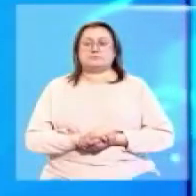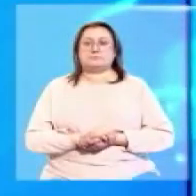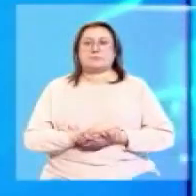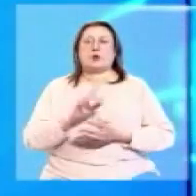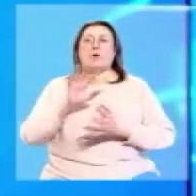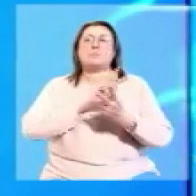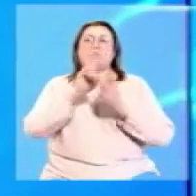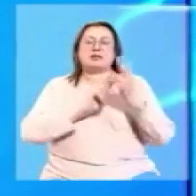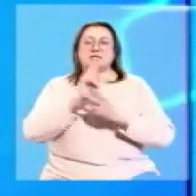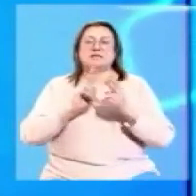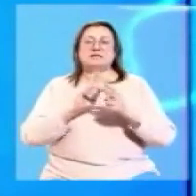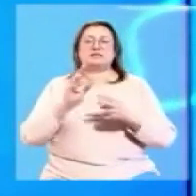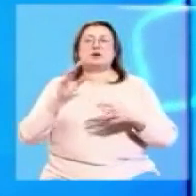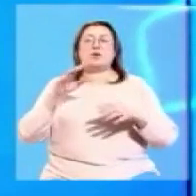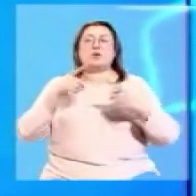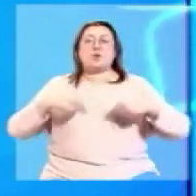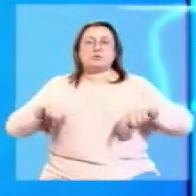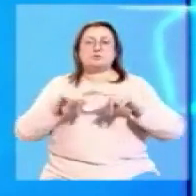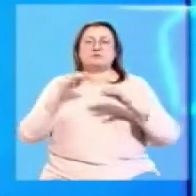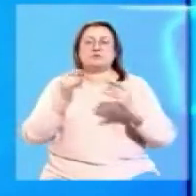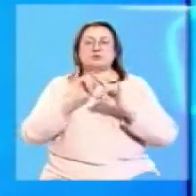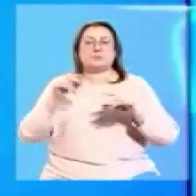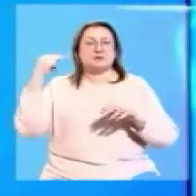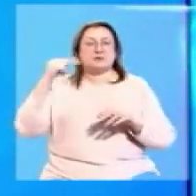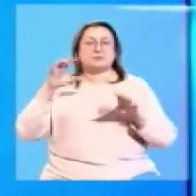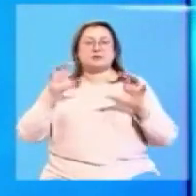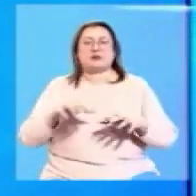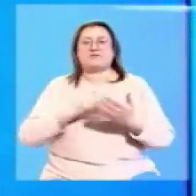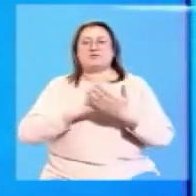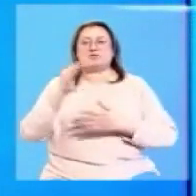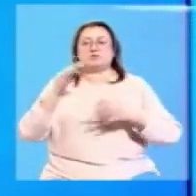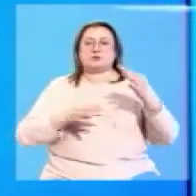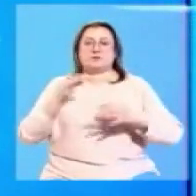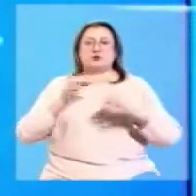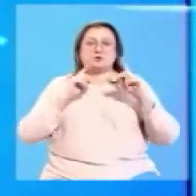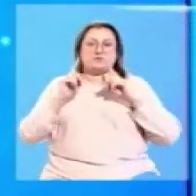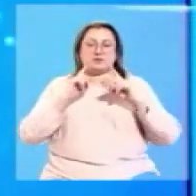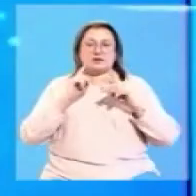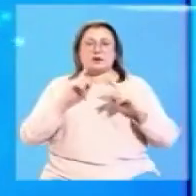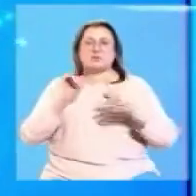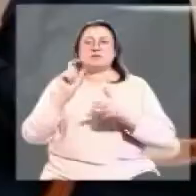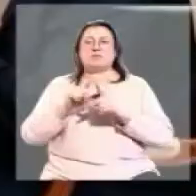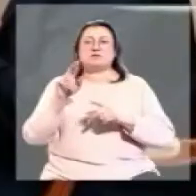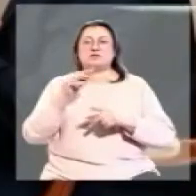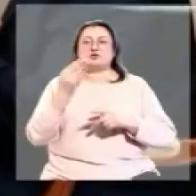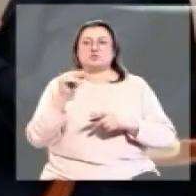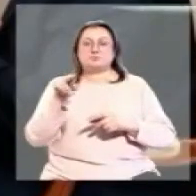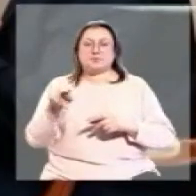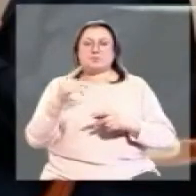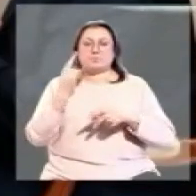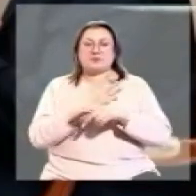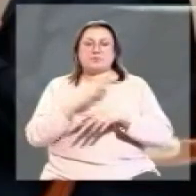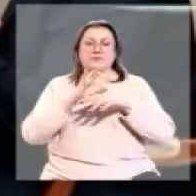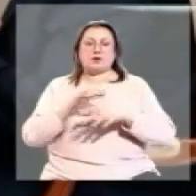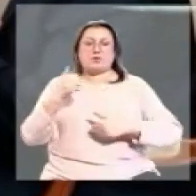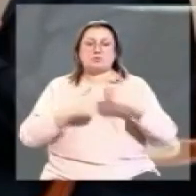Об обновлении судейского корпуса рассказал сегодня президенту председатель Высшего судебного совета. По словам Дениса Шипа, они впервые